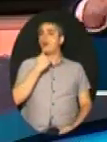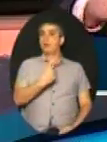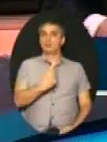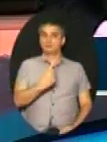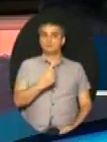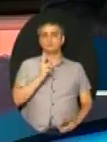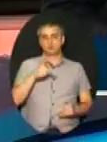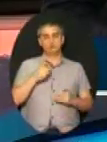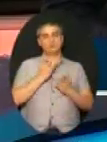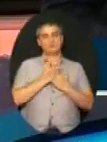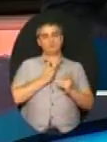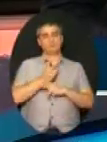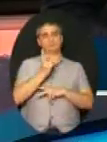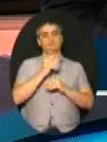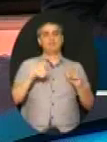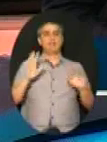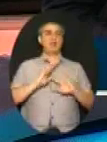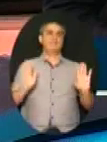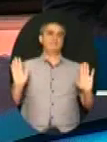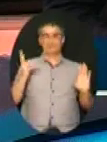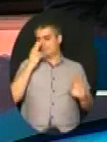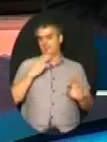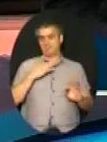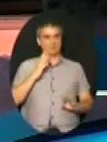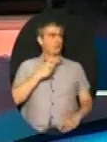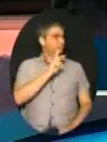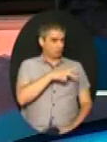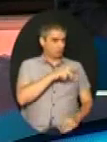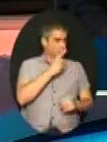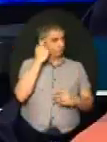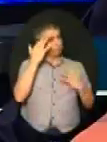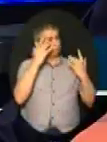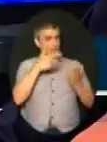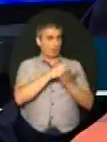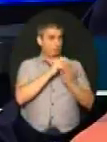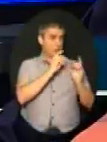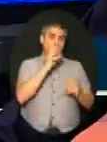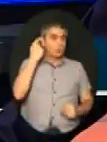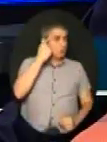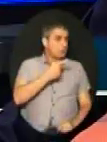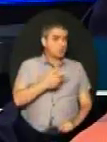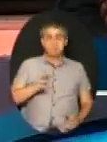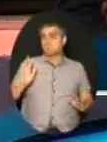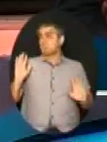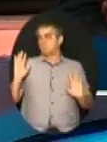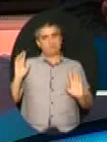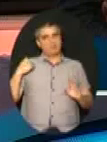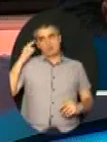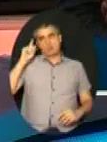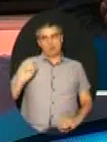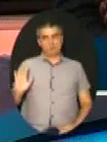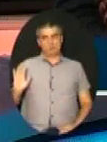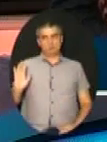ולומר שיש פה חציית קו אדום מבחינת הדברים שבו הוא אמר. ויש לו הרהורים להמשך דרכו, לפי מה שאת יודעת? אני לא